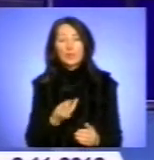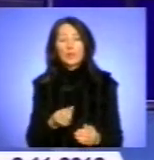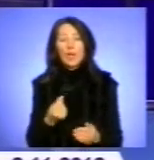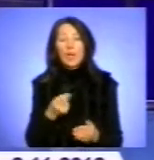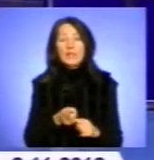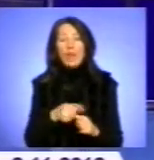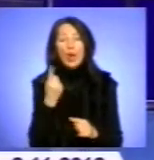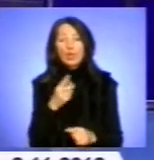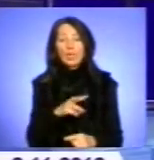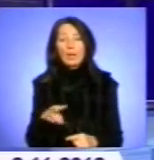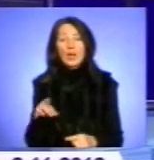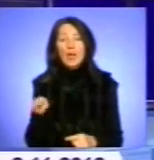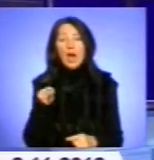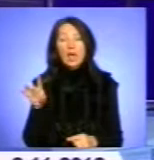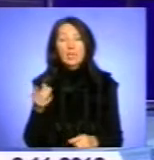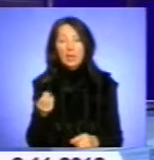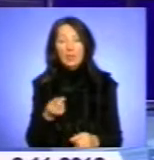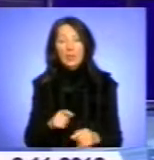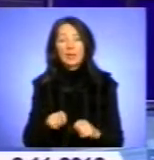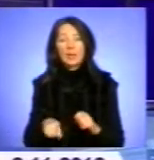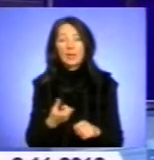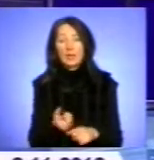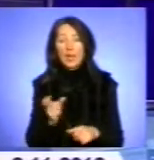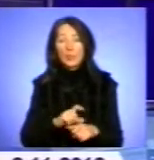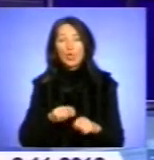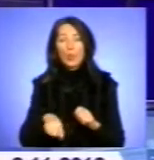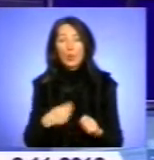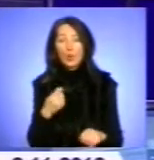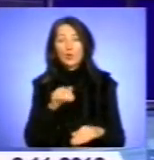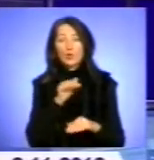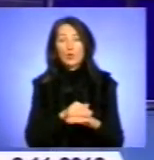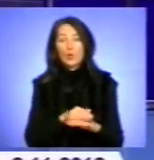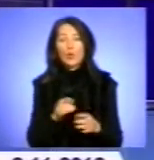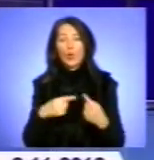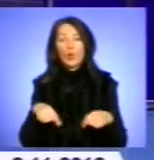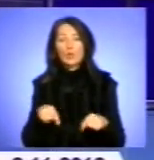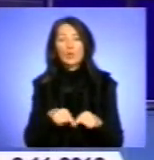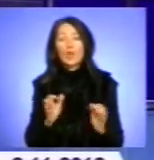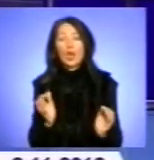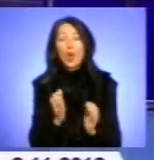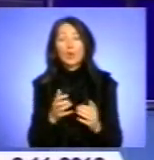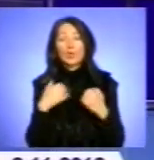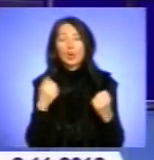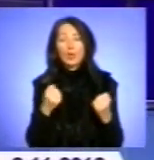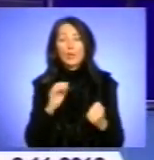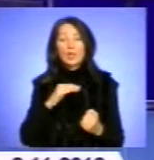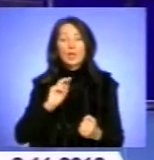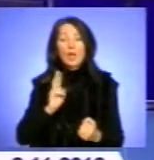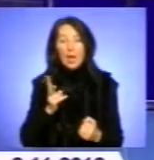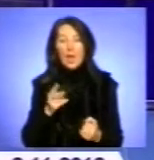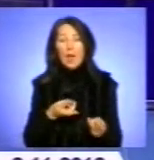мільярд гривень. Найбільше порушують зафіксовано у сфері охорони здоров'я, ЖКГ та паливо-енергетичному